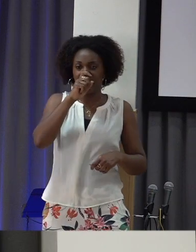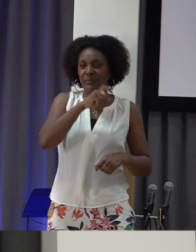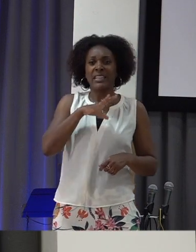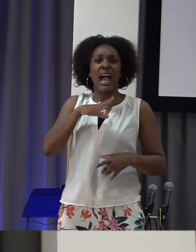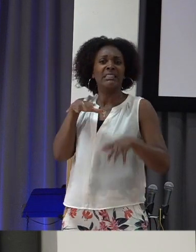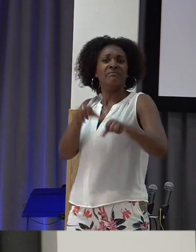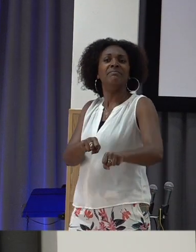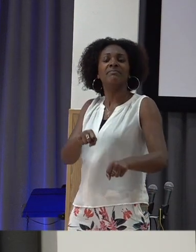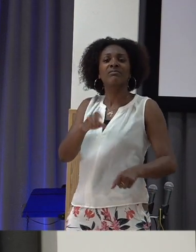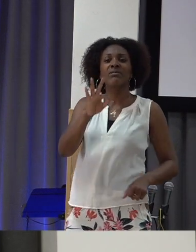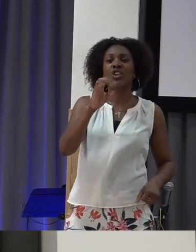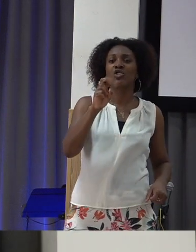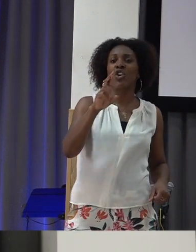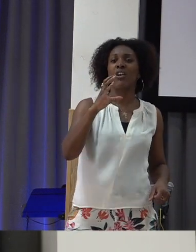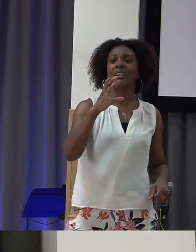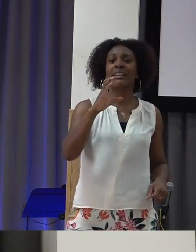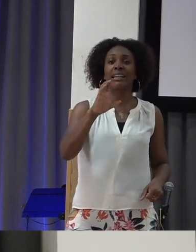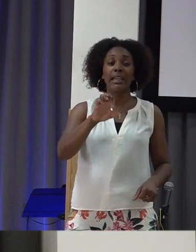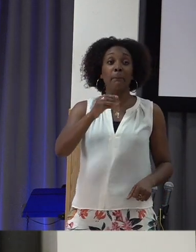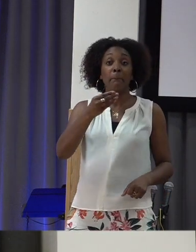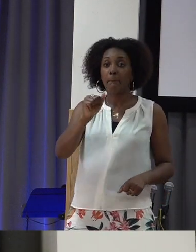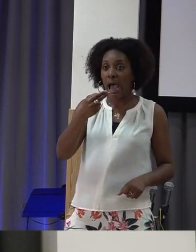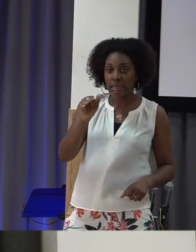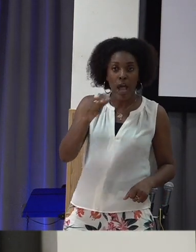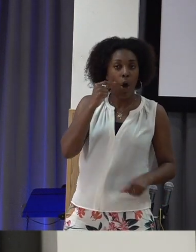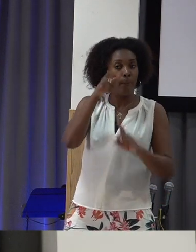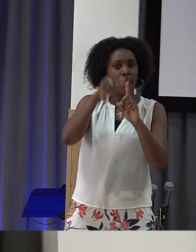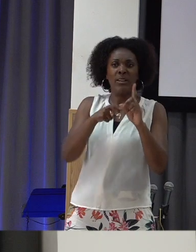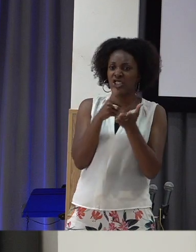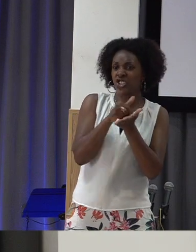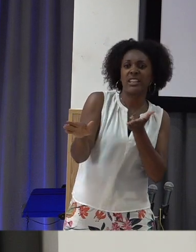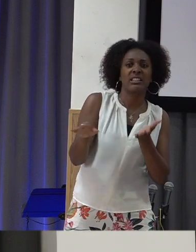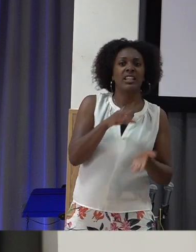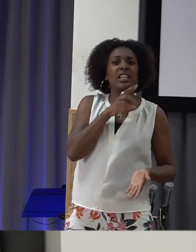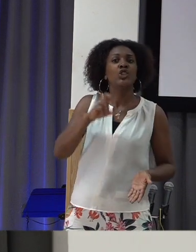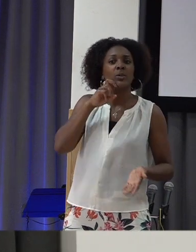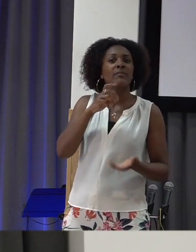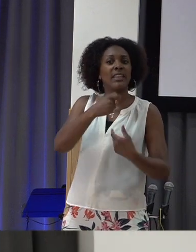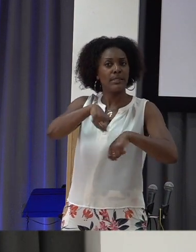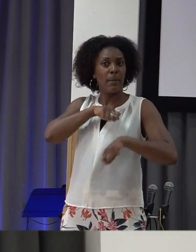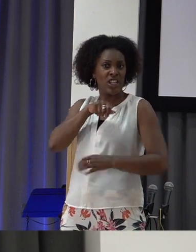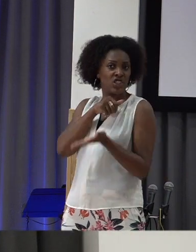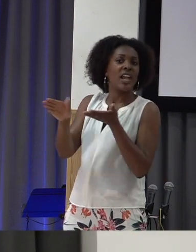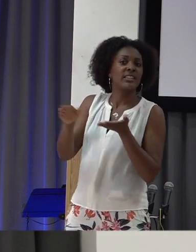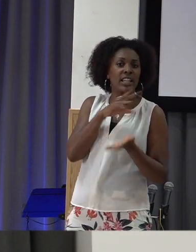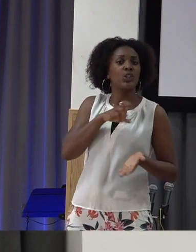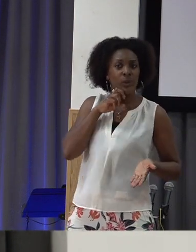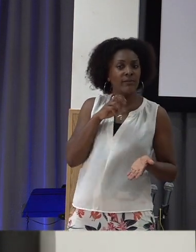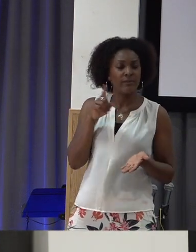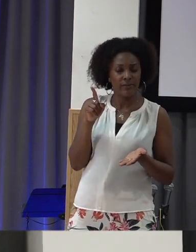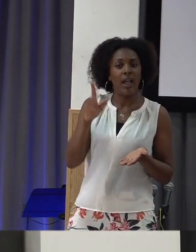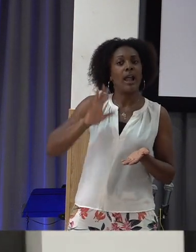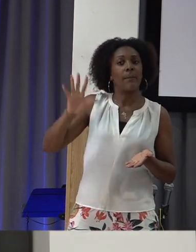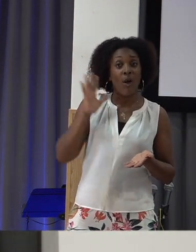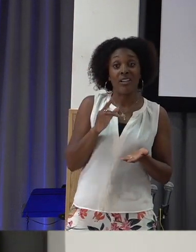Torquemada, qui a chassé les Juifs d'Espagne, et les ancêtres de mon épouse sont partis donc de l'Espagne vers